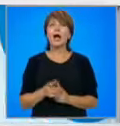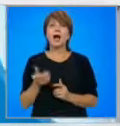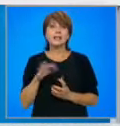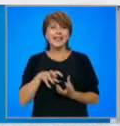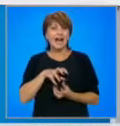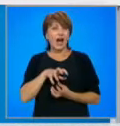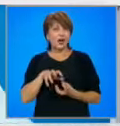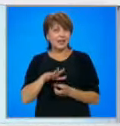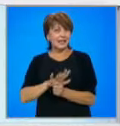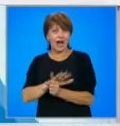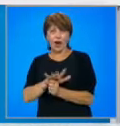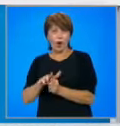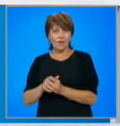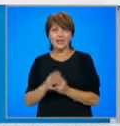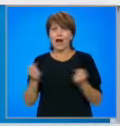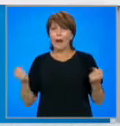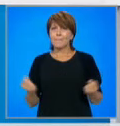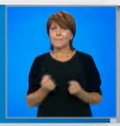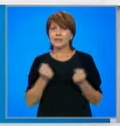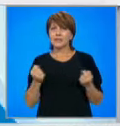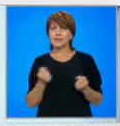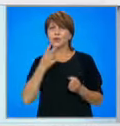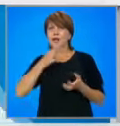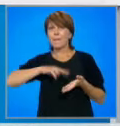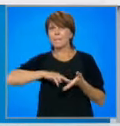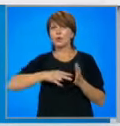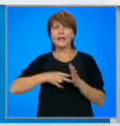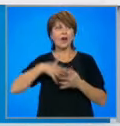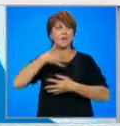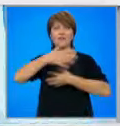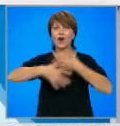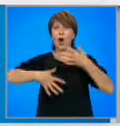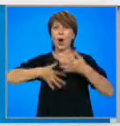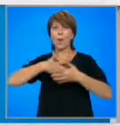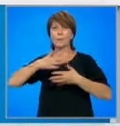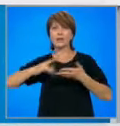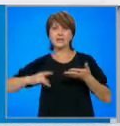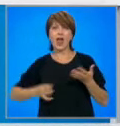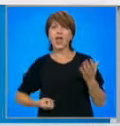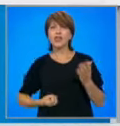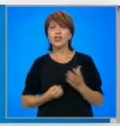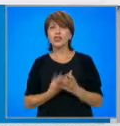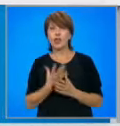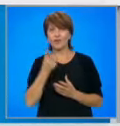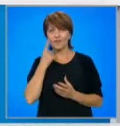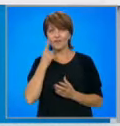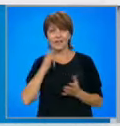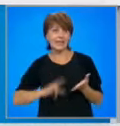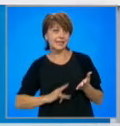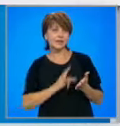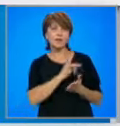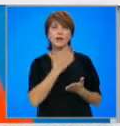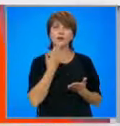след COVID-19, амбициите за революционни модели в областите не са изчезнали. Нов вид самолет обещава да